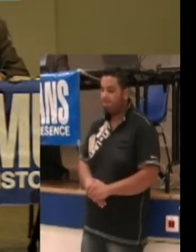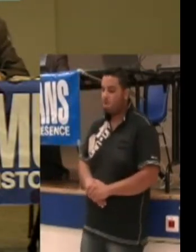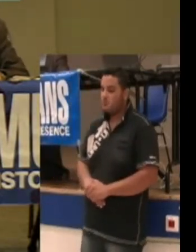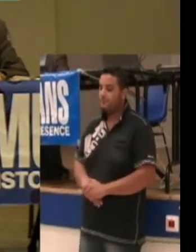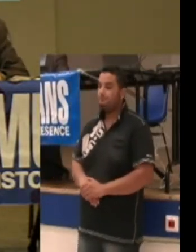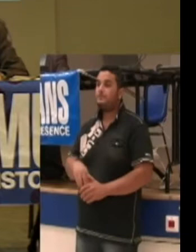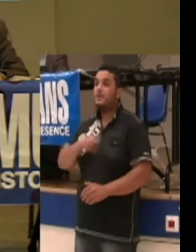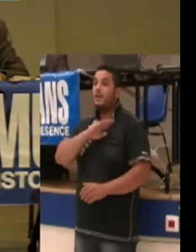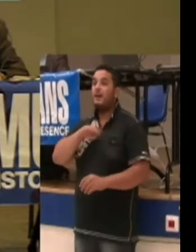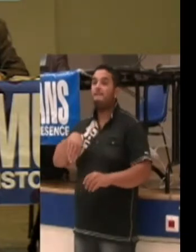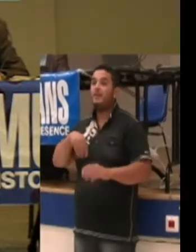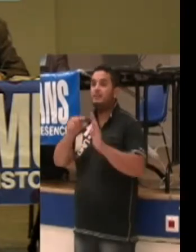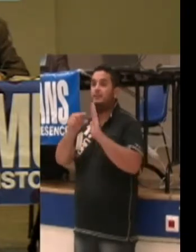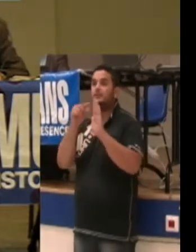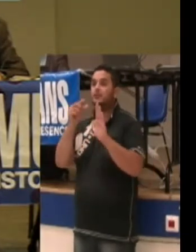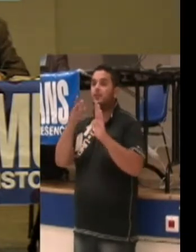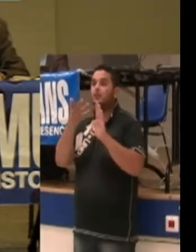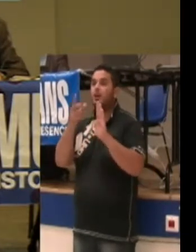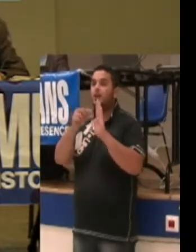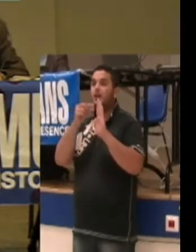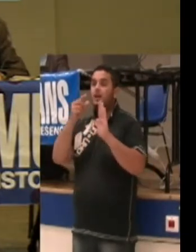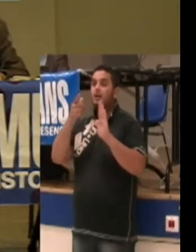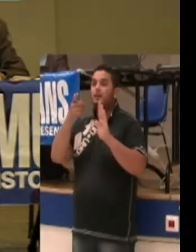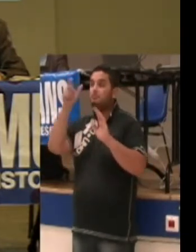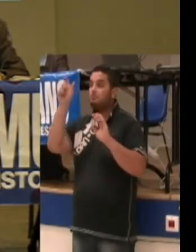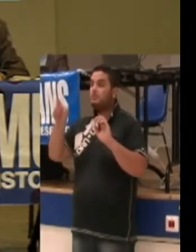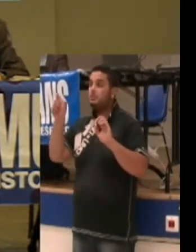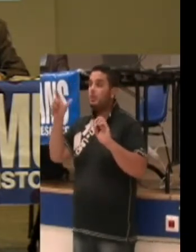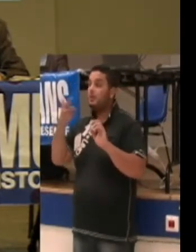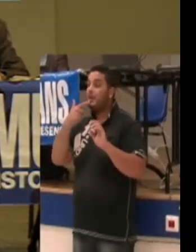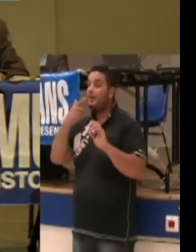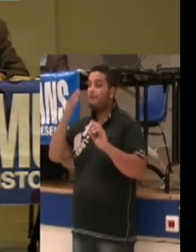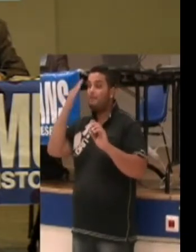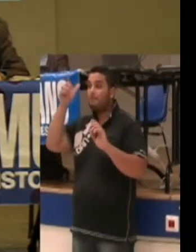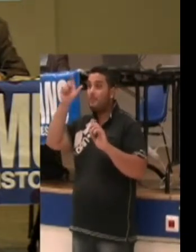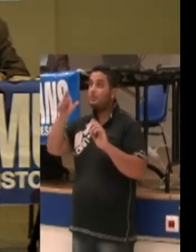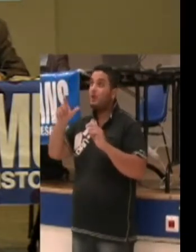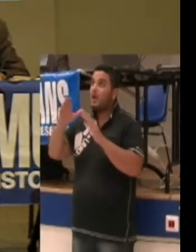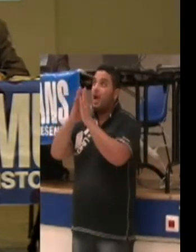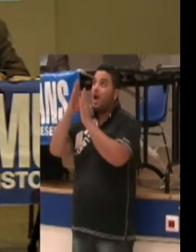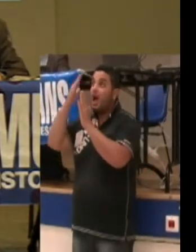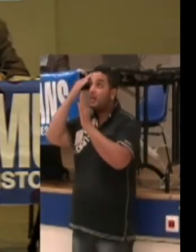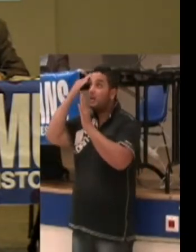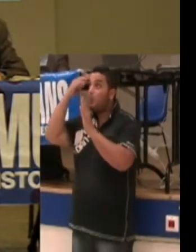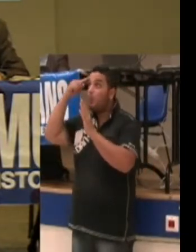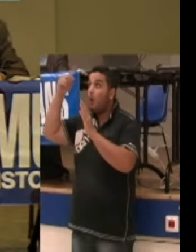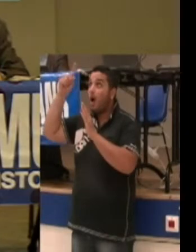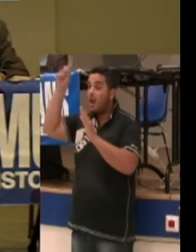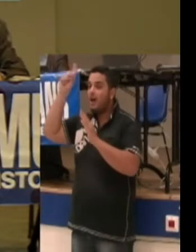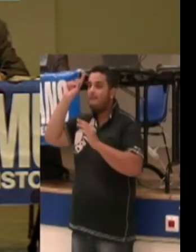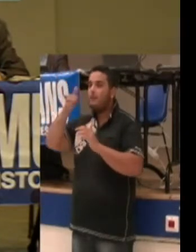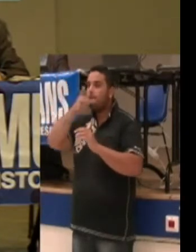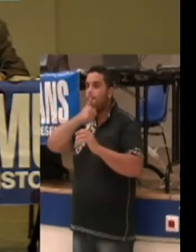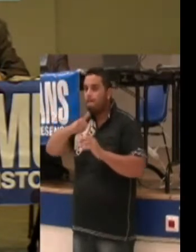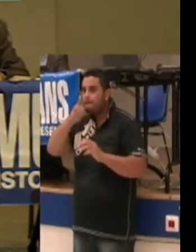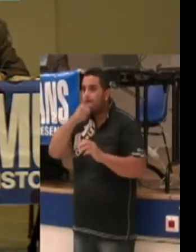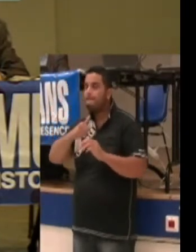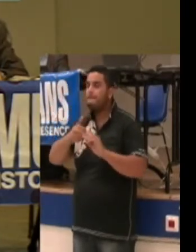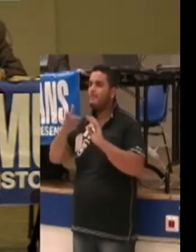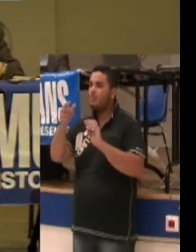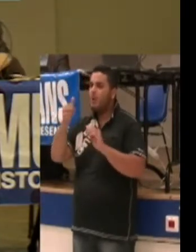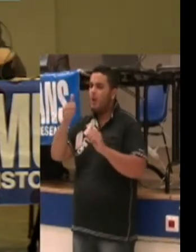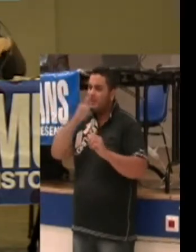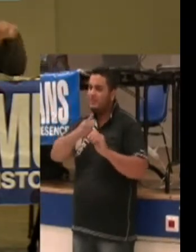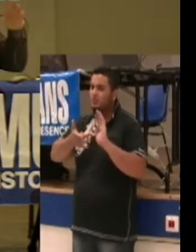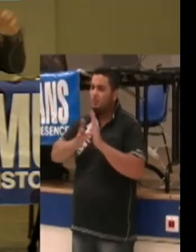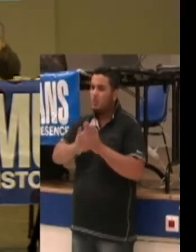أيها الذين آمنوا صبروا وصابروا ورابطوا واتقوا الله لعلكم تفلحون. صبروا وصابروا ورابطوا واتقوا